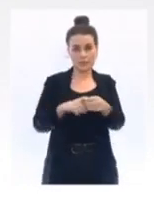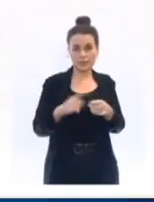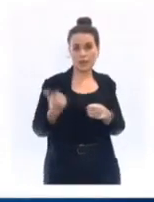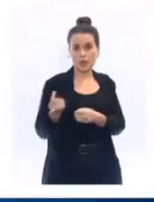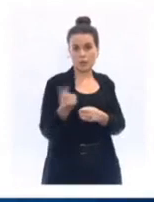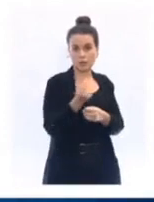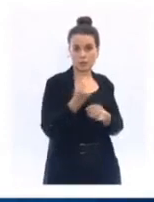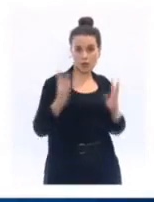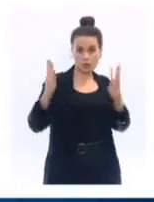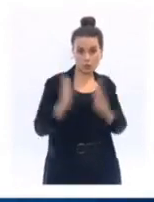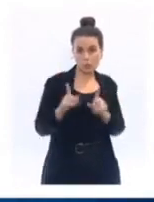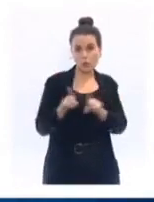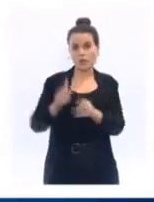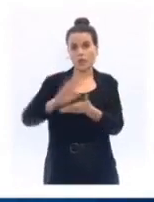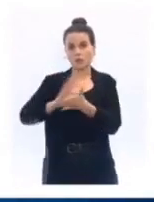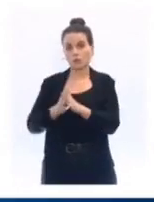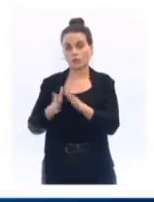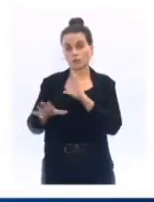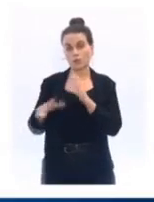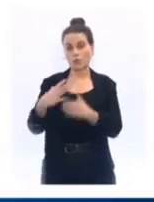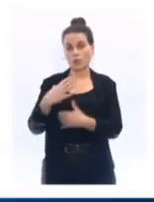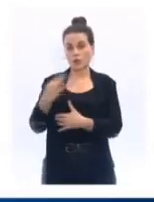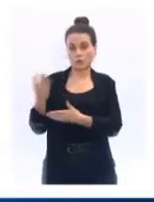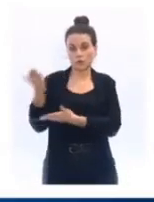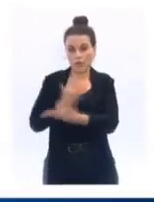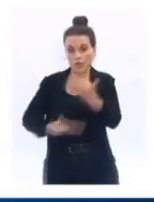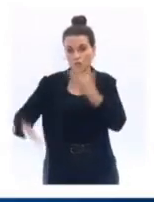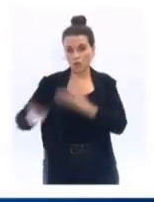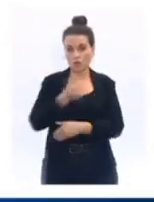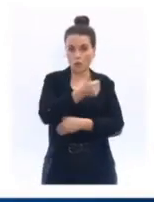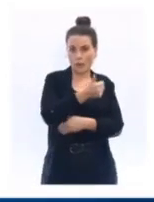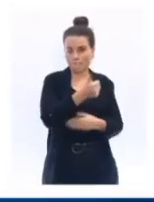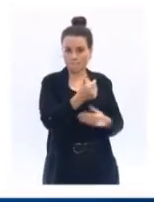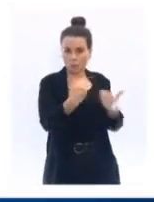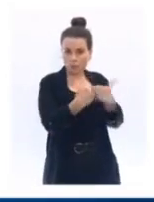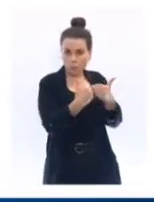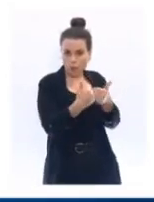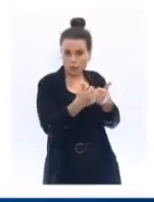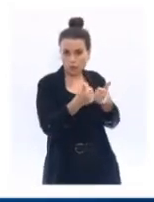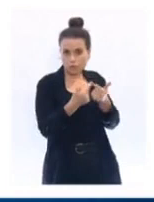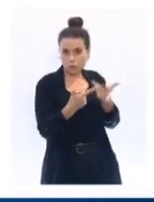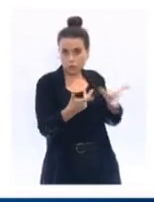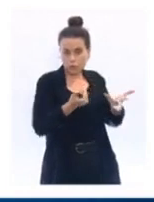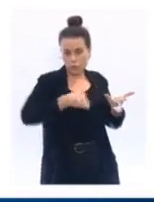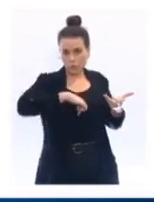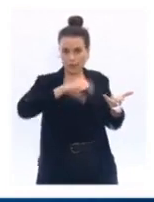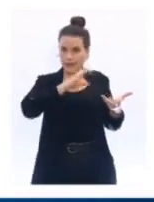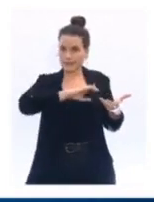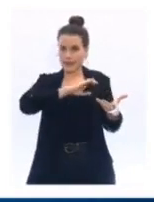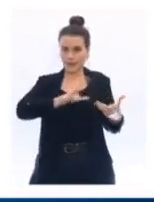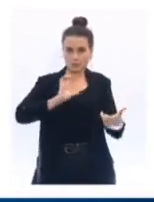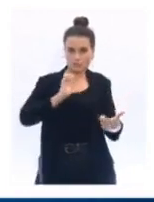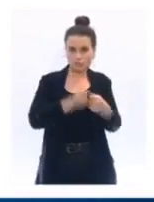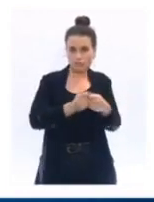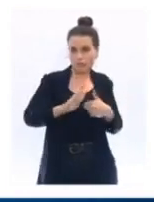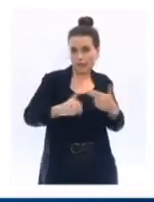satisfaire au maximum. Je pense en particulier aux personnels vulnérables qui, bien sûr, n'ont pas à venir dans ces